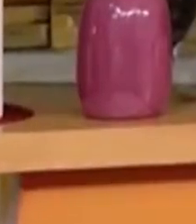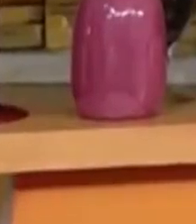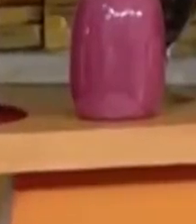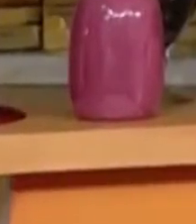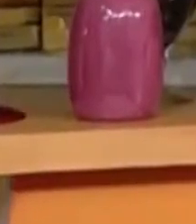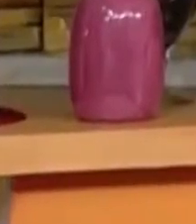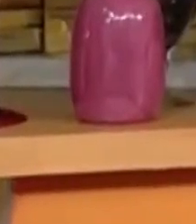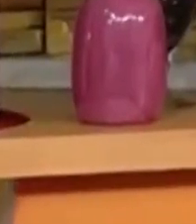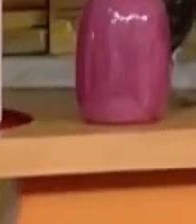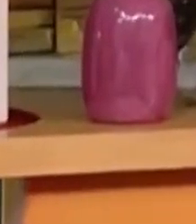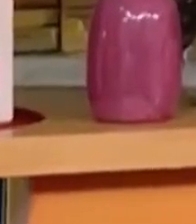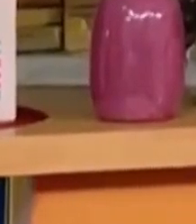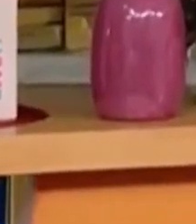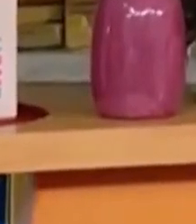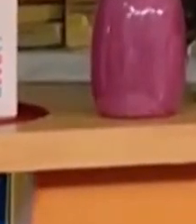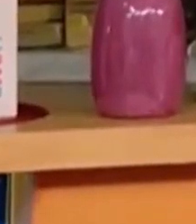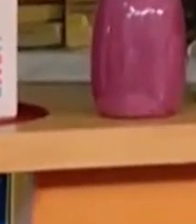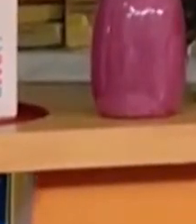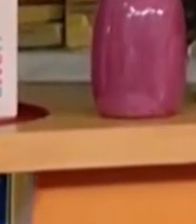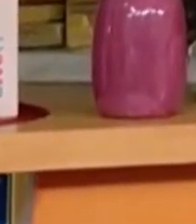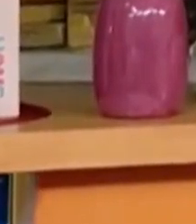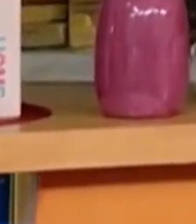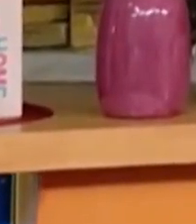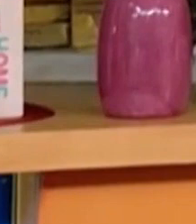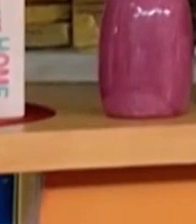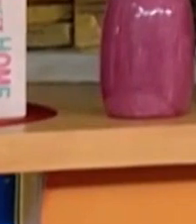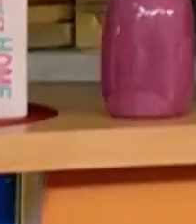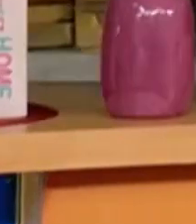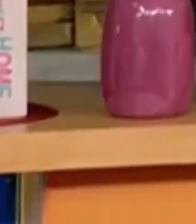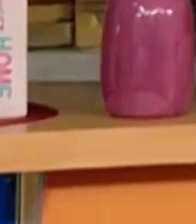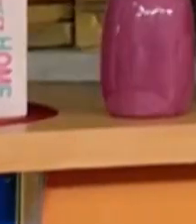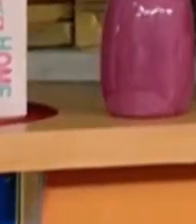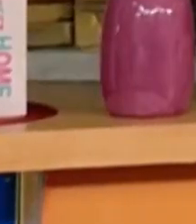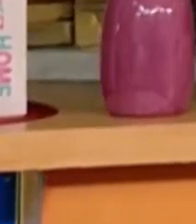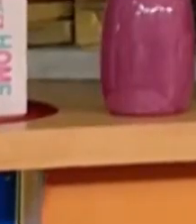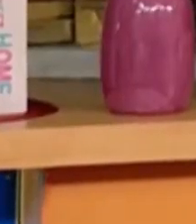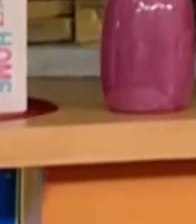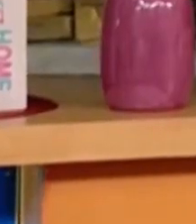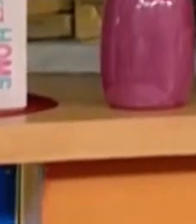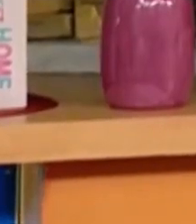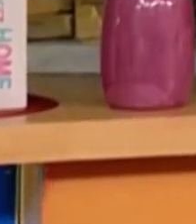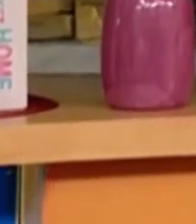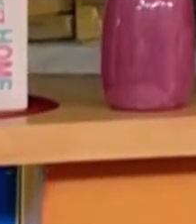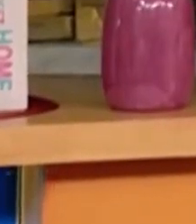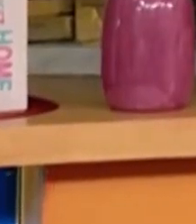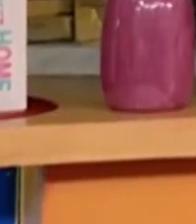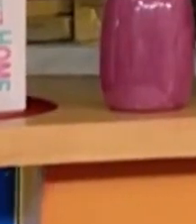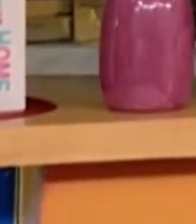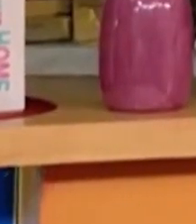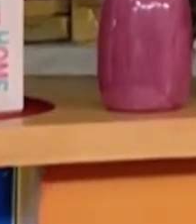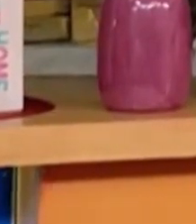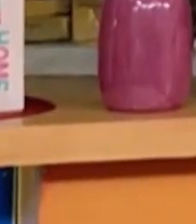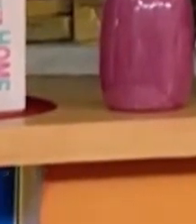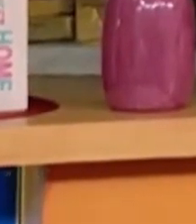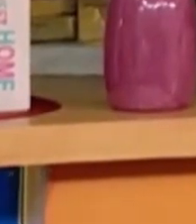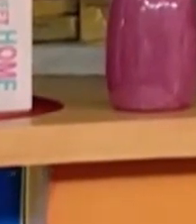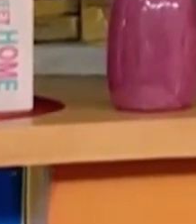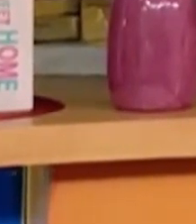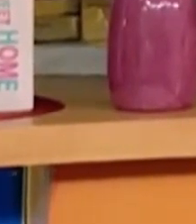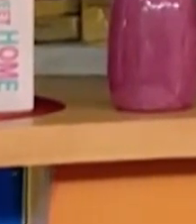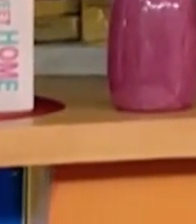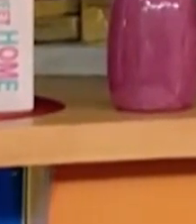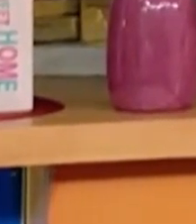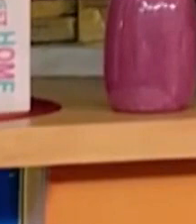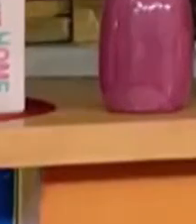Igan, mauna ka sa mga balita. Panoorin ang unang balita sa unang hirit at iba pang award-winning news ka sa youtube.com/GMA News.